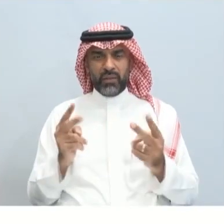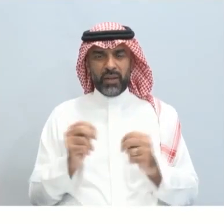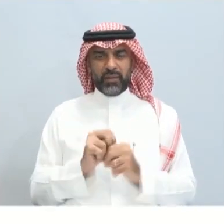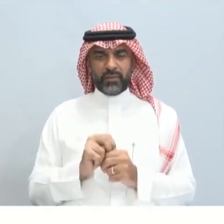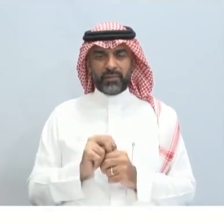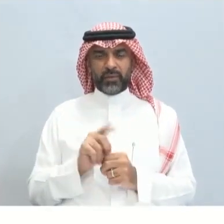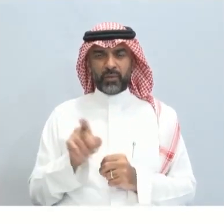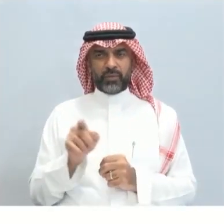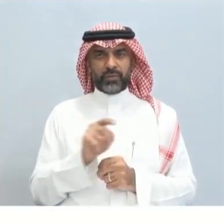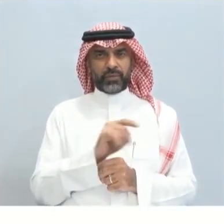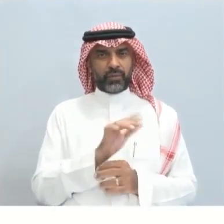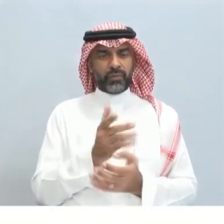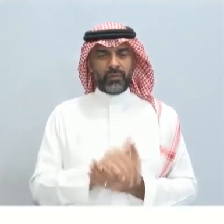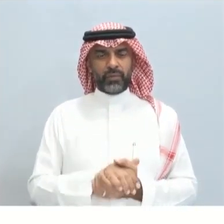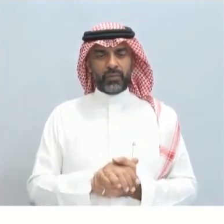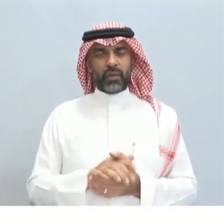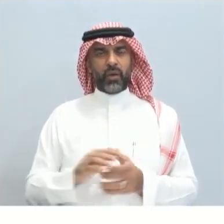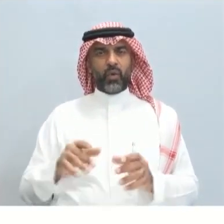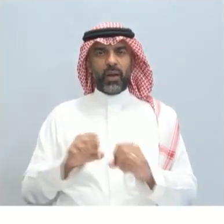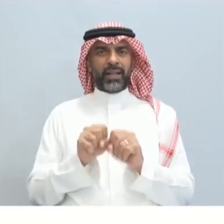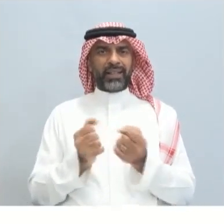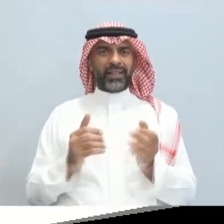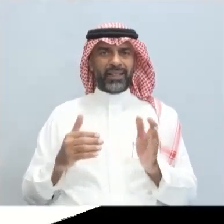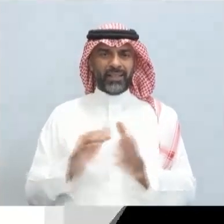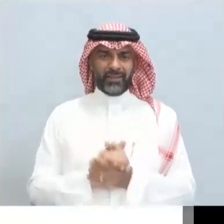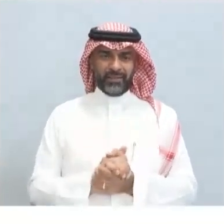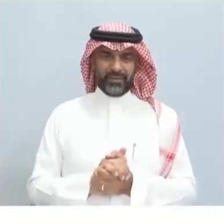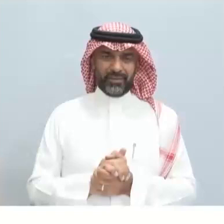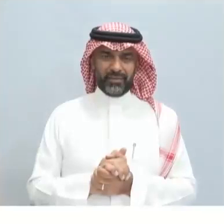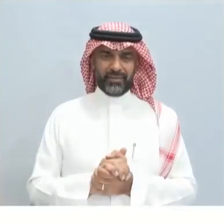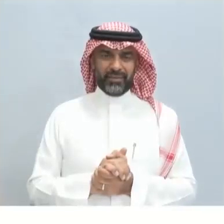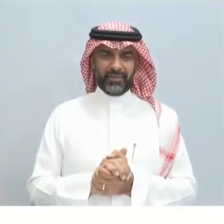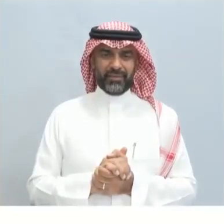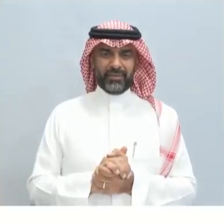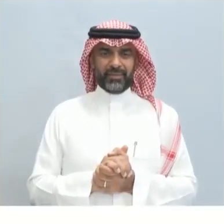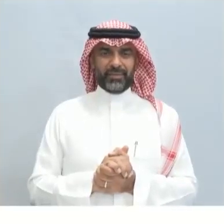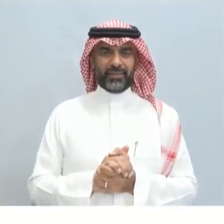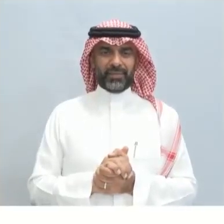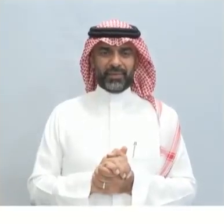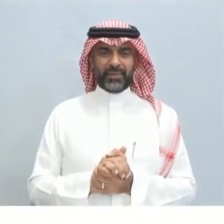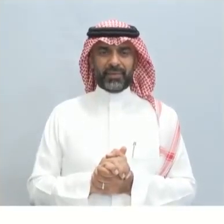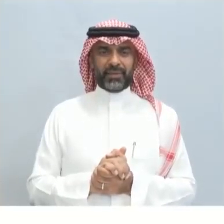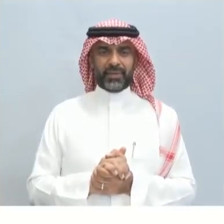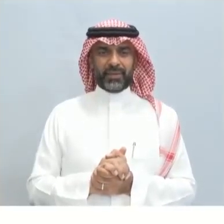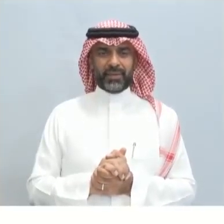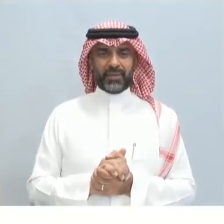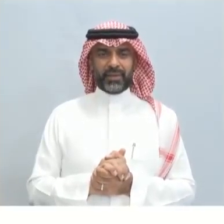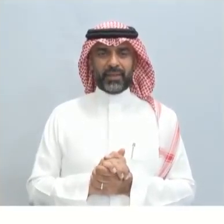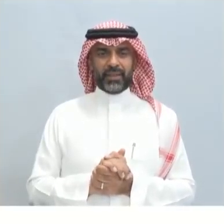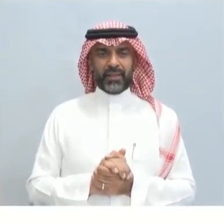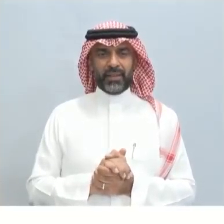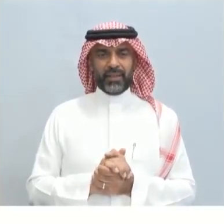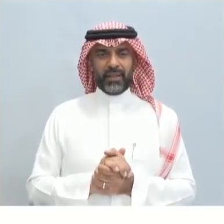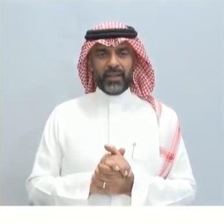او انعكاس او سقوط او حيود الانكسار اذا يعتمد فراغ عندما